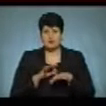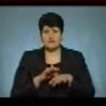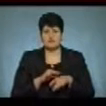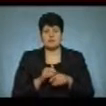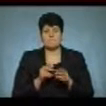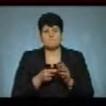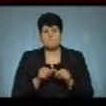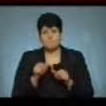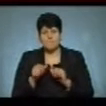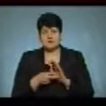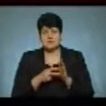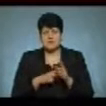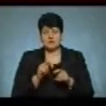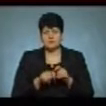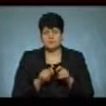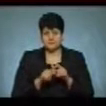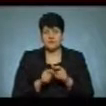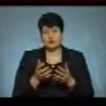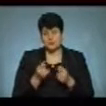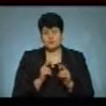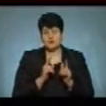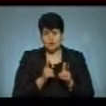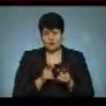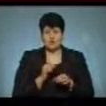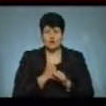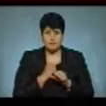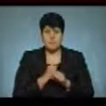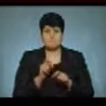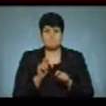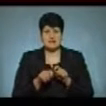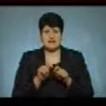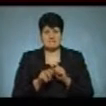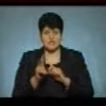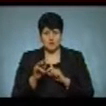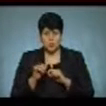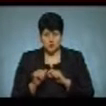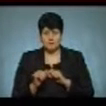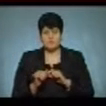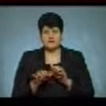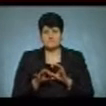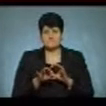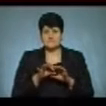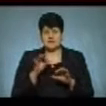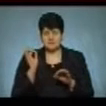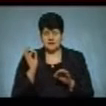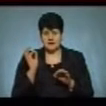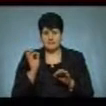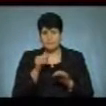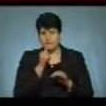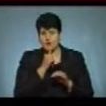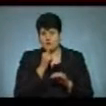позапланового заходу, отримуємо цю згоду, здійснюємо перевірку суб'єкту господарювання, відбираємо проби повітря